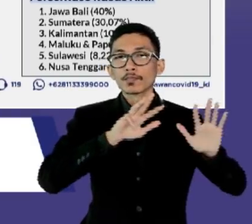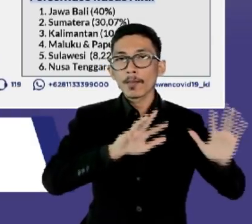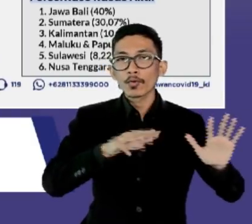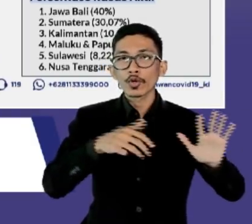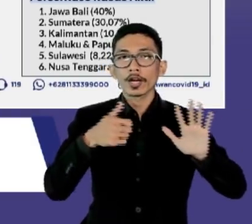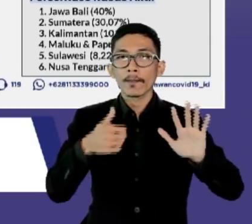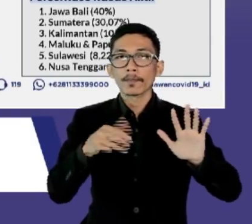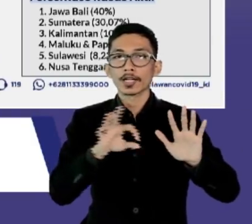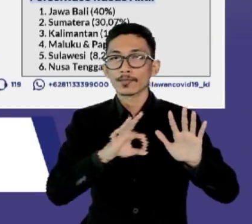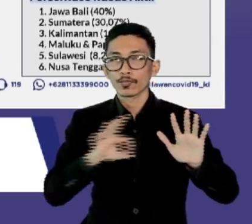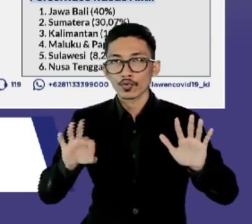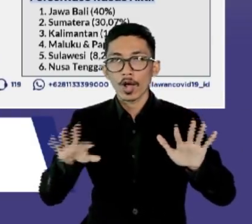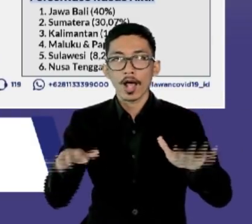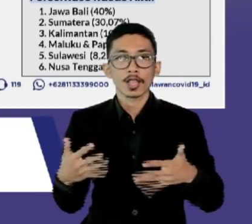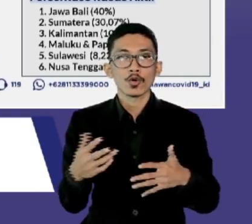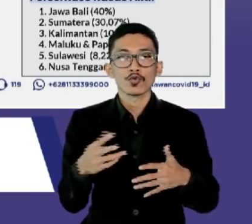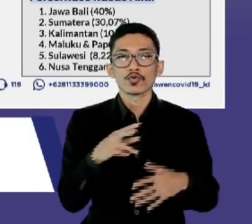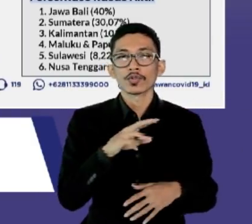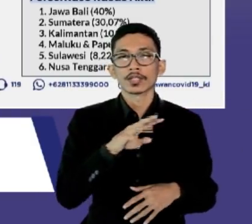atau